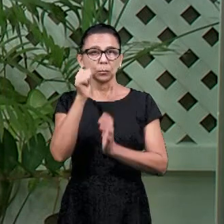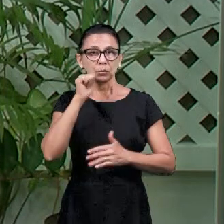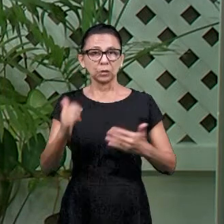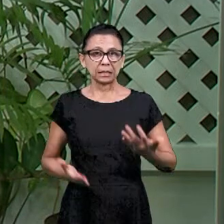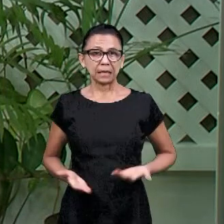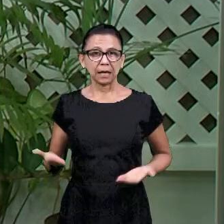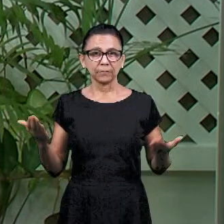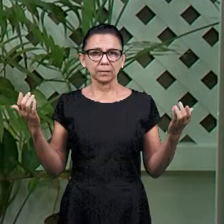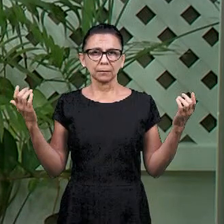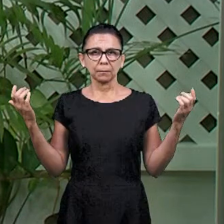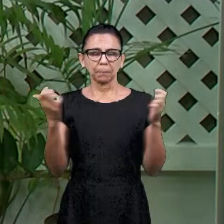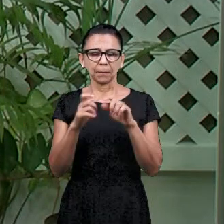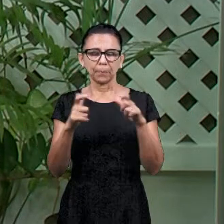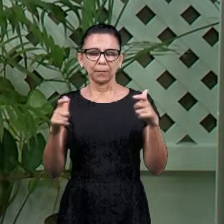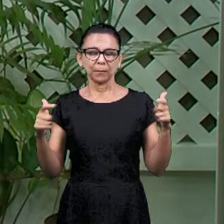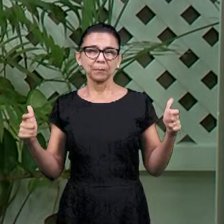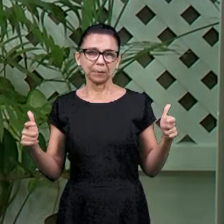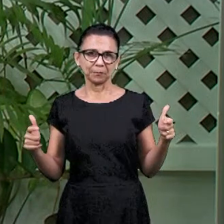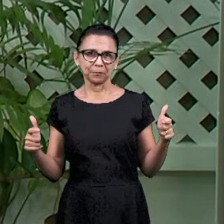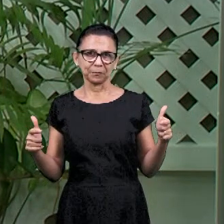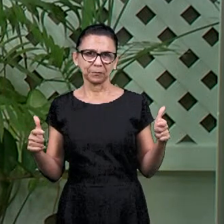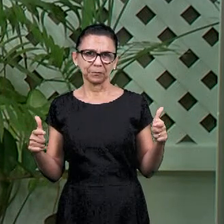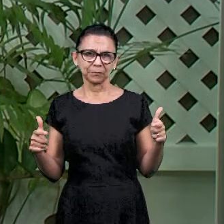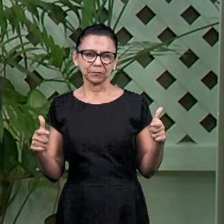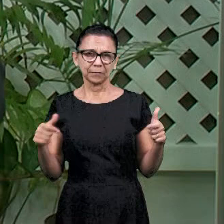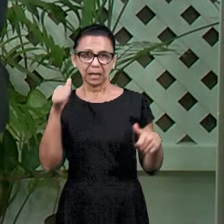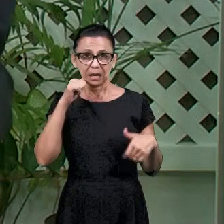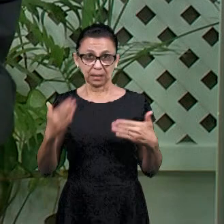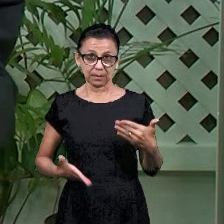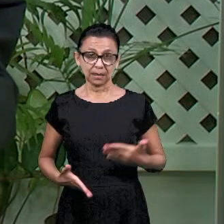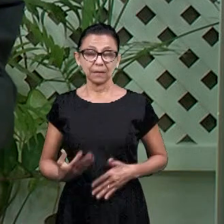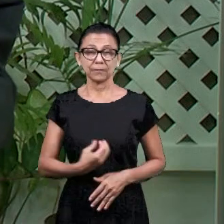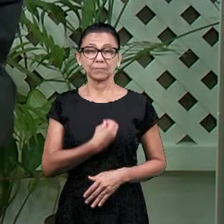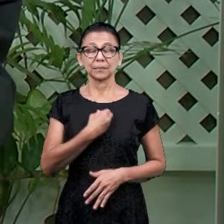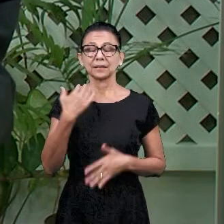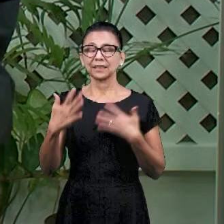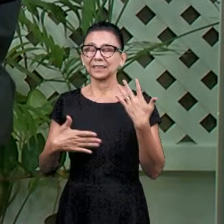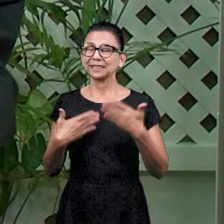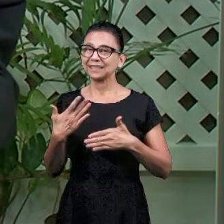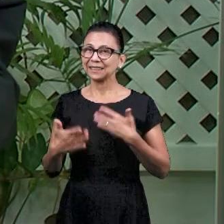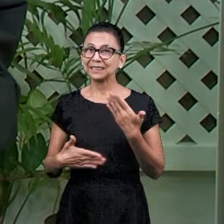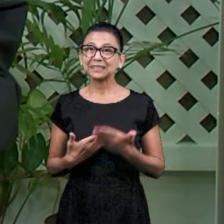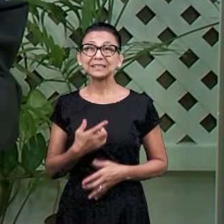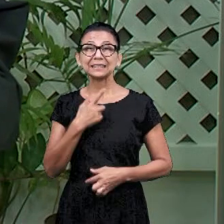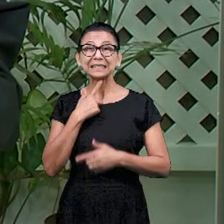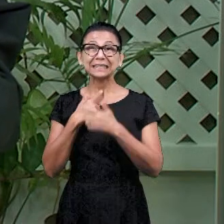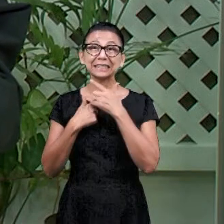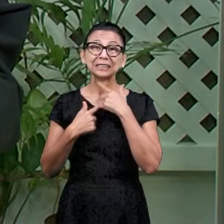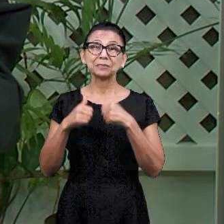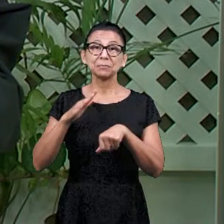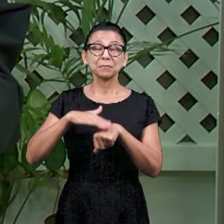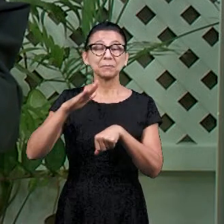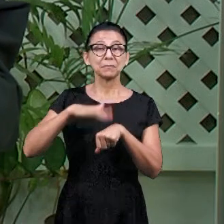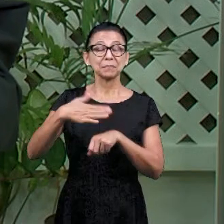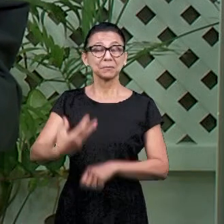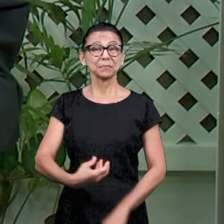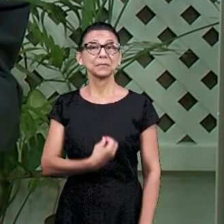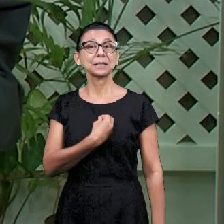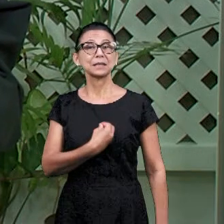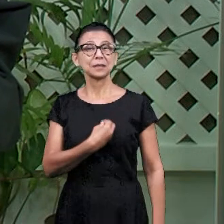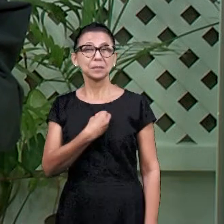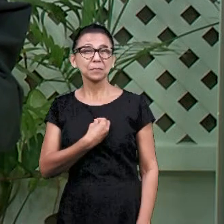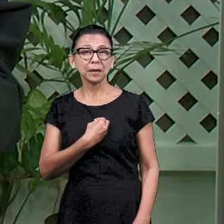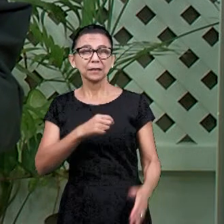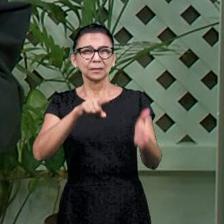sœurs se rajoutent à ce travail. Elles participent avec beaucoup de joie. dans la plus grande partie de la semaine, elle